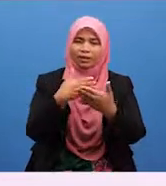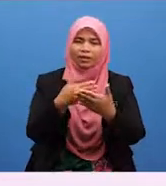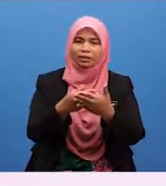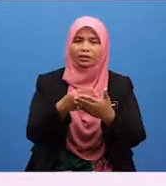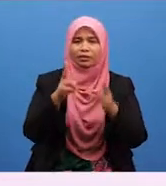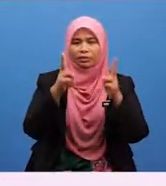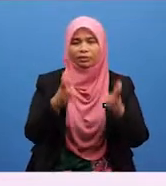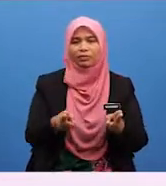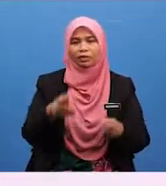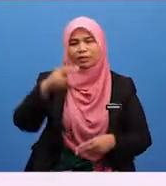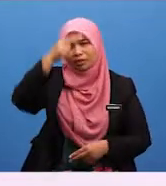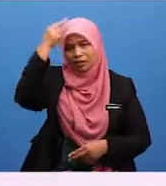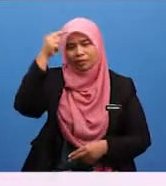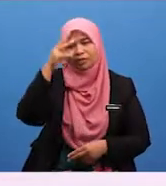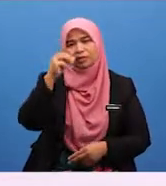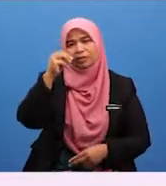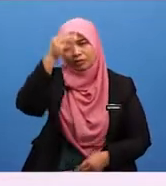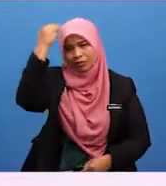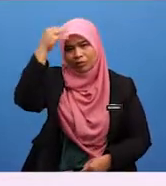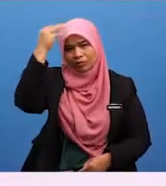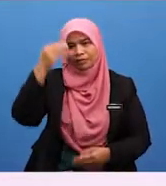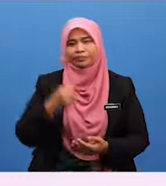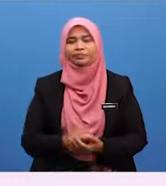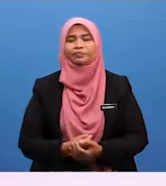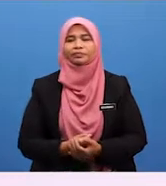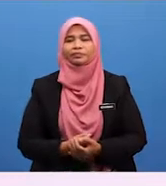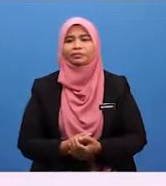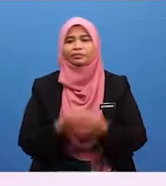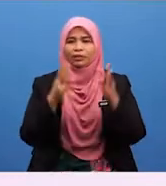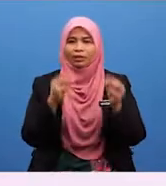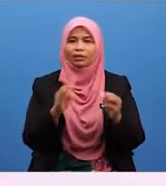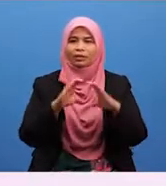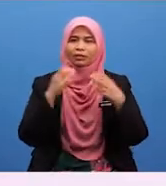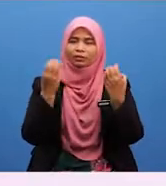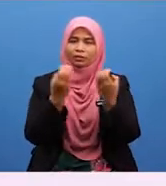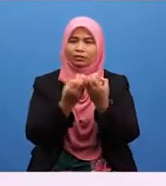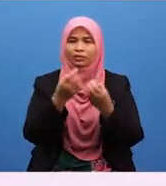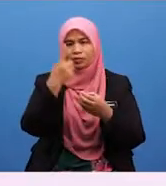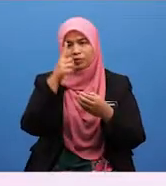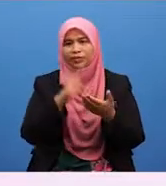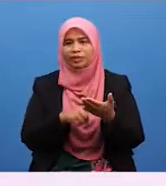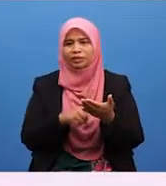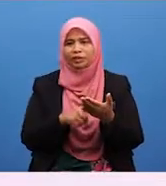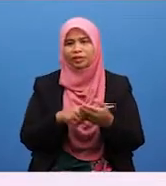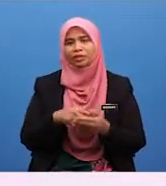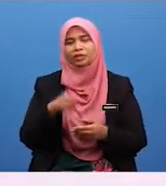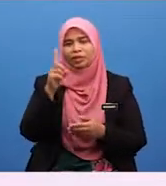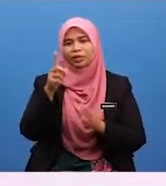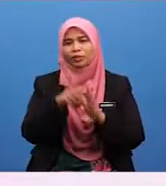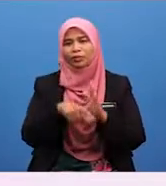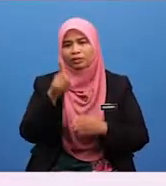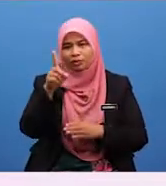wasallam. Manusia dikumpulkan untuk dihitung satu persatu amalannya di mizan, timbangan